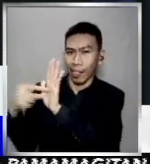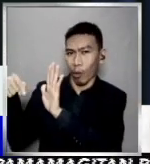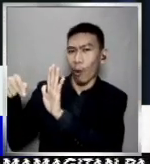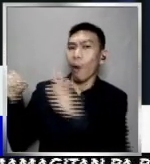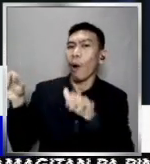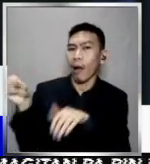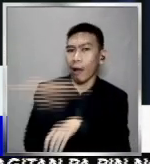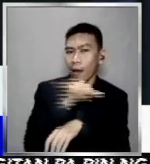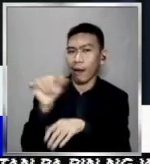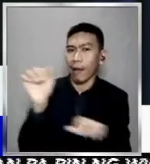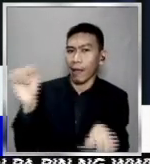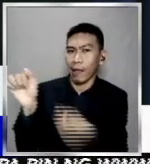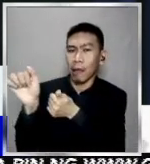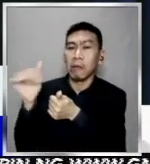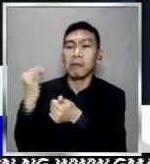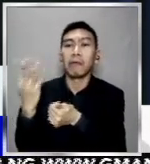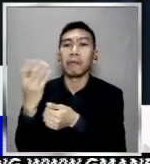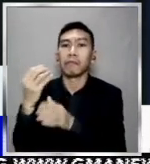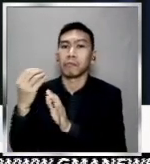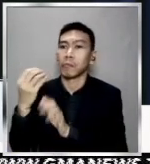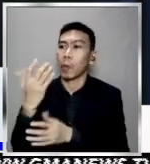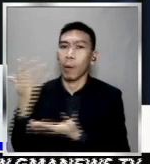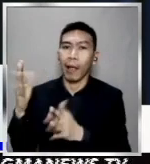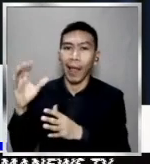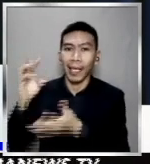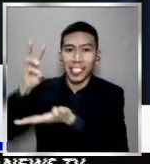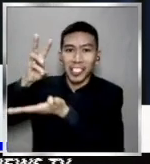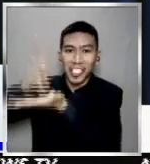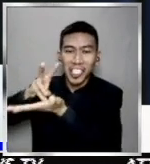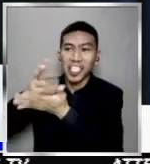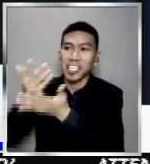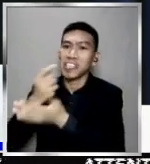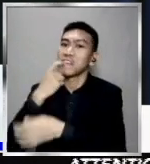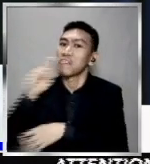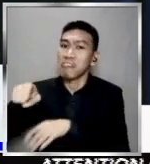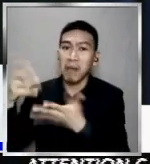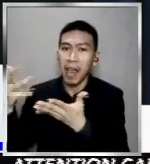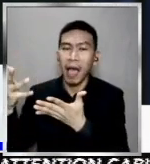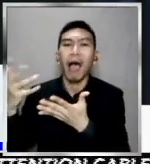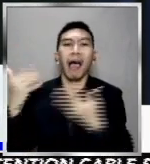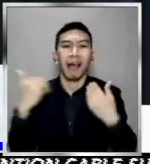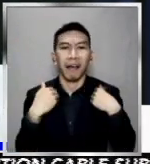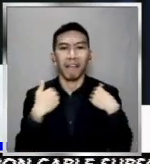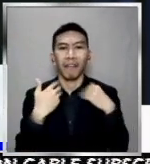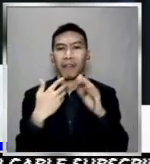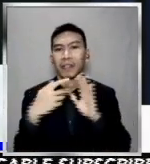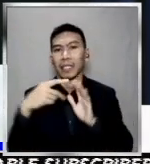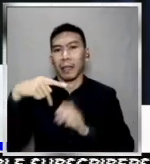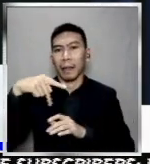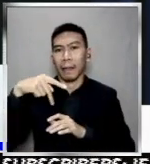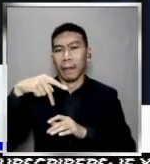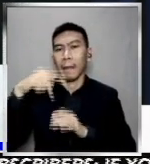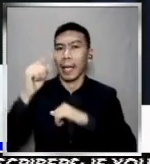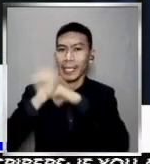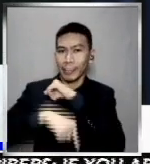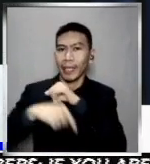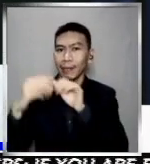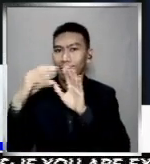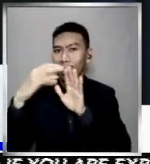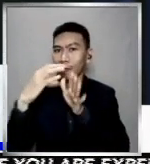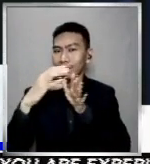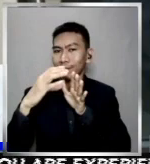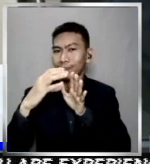pong ordinansa, ay nakasaad naman po sa revised penal code, no, na maximum of 12 hours. No? At kung hindi makasuhan, ay